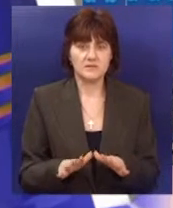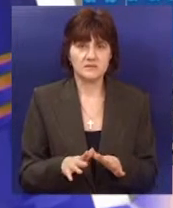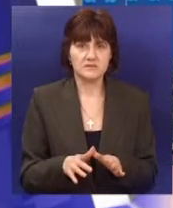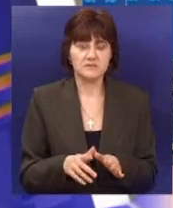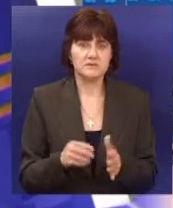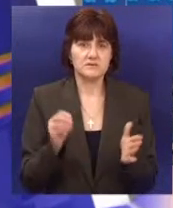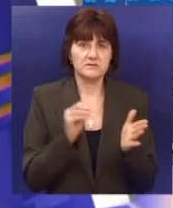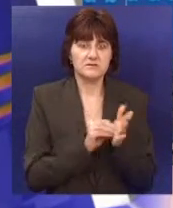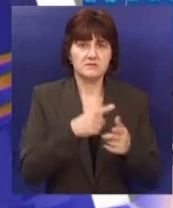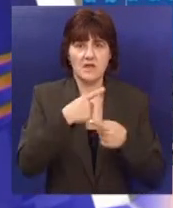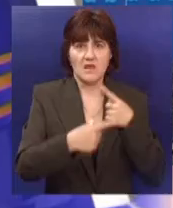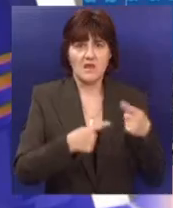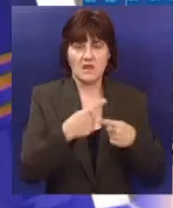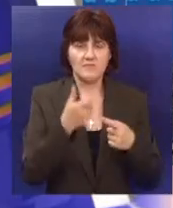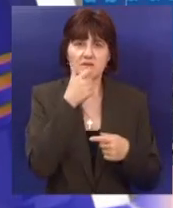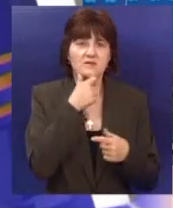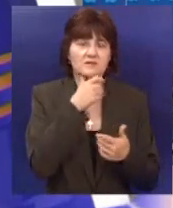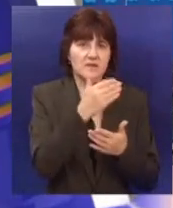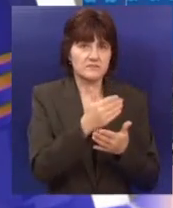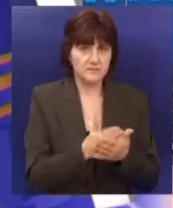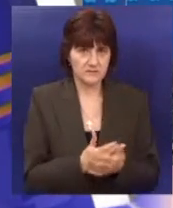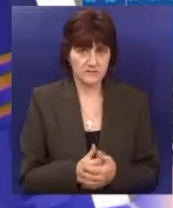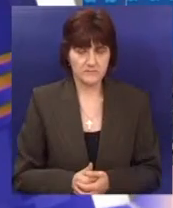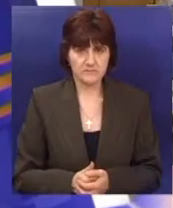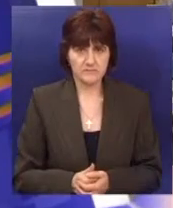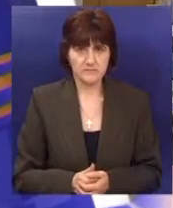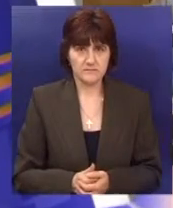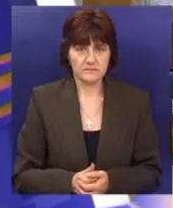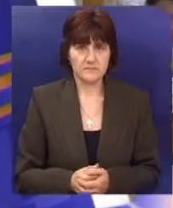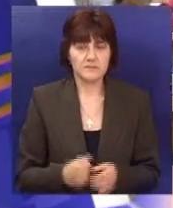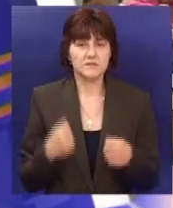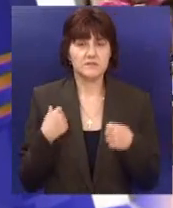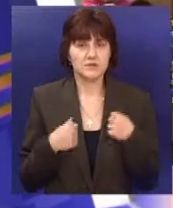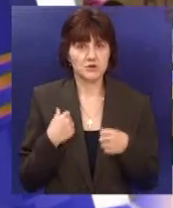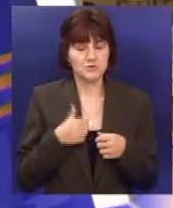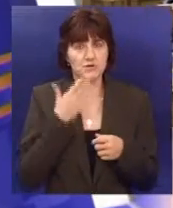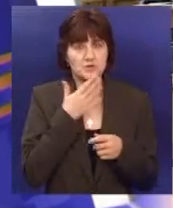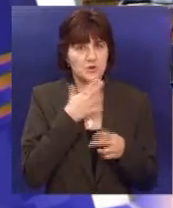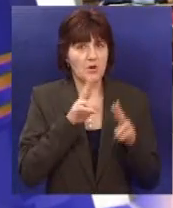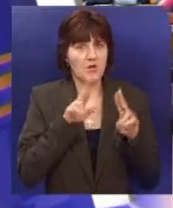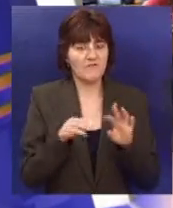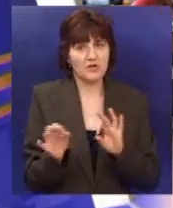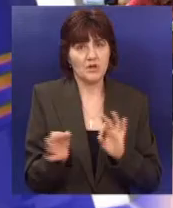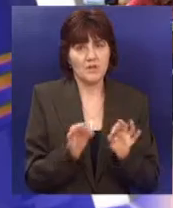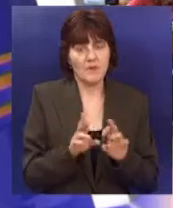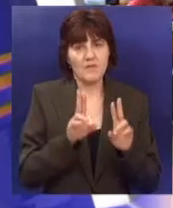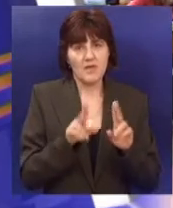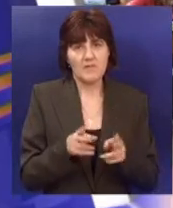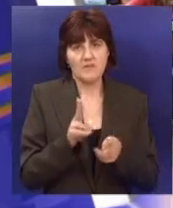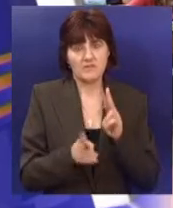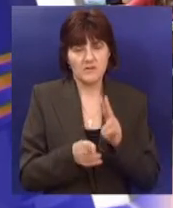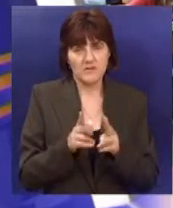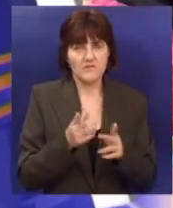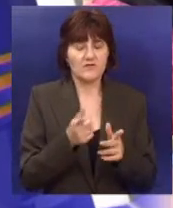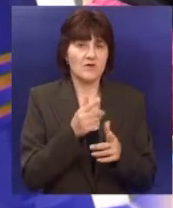donese izmenu ovog pravilnika o nastavnom planu. Subotičke škole već imaju potrebne planove i programe koje